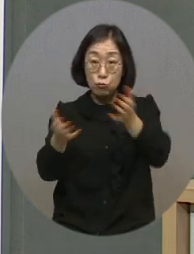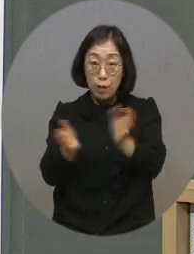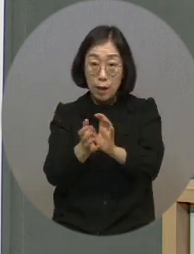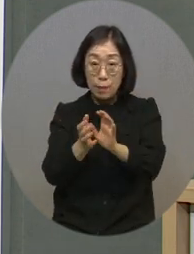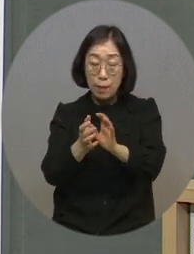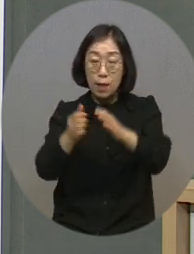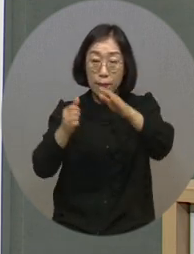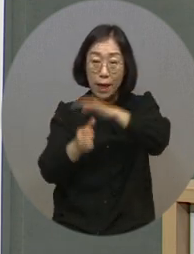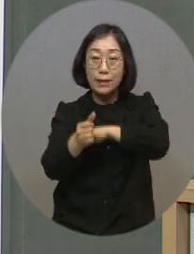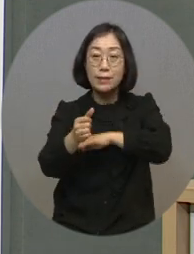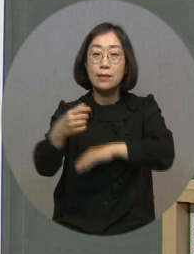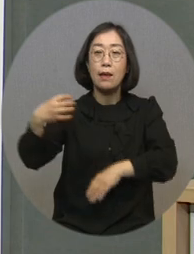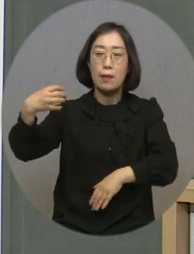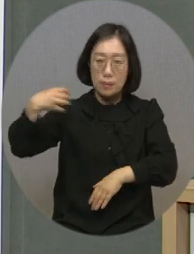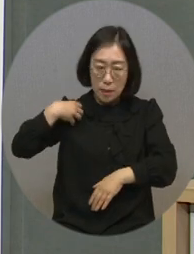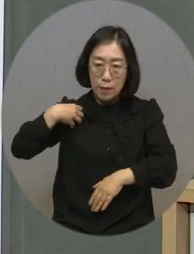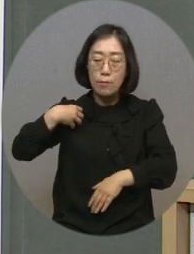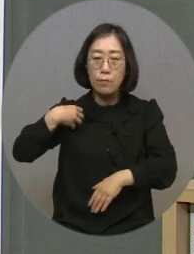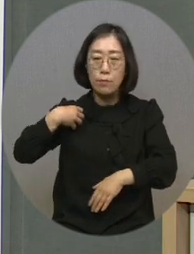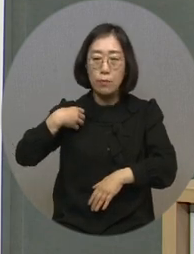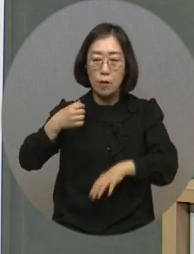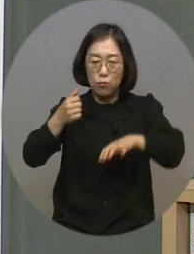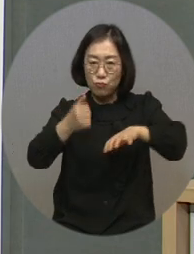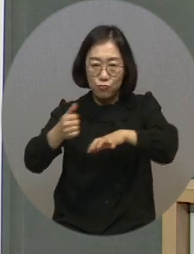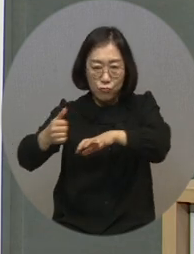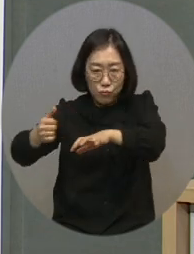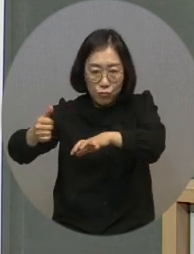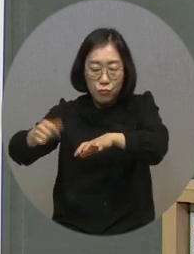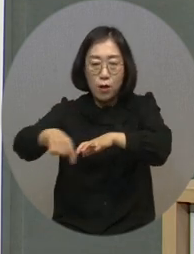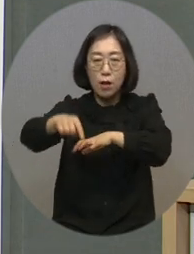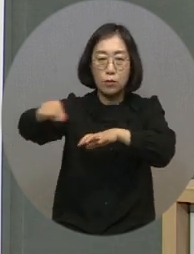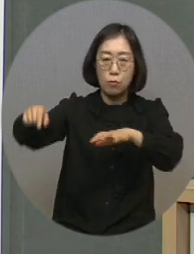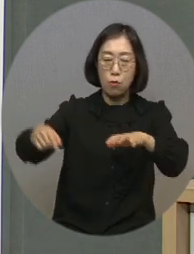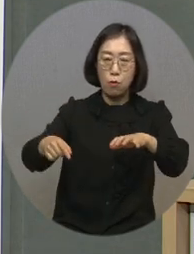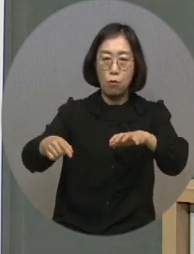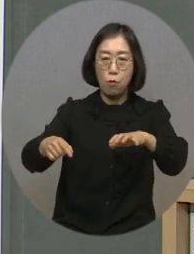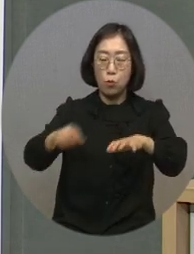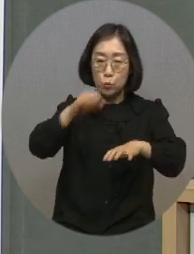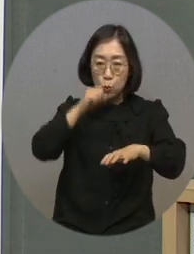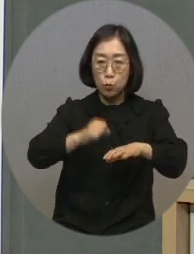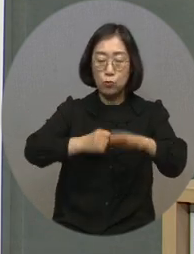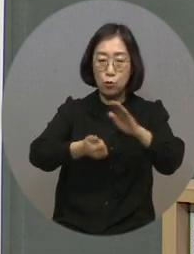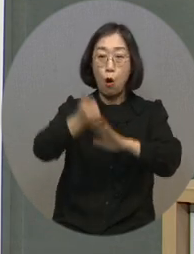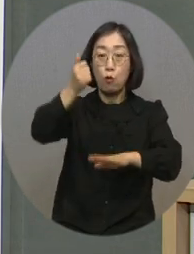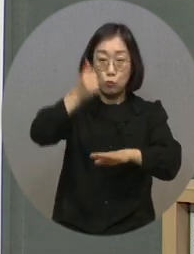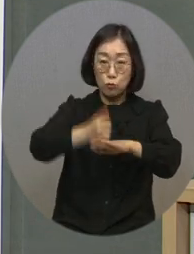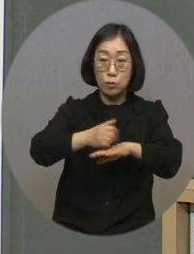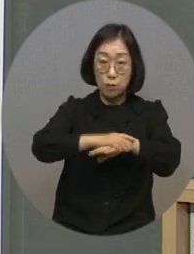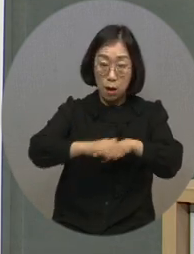예. 역임을 하셨고 예, 예. 이끌고 가서 아주 좋은 예, 예. 성적도 올리셨고 예, 예.